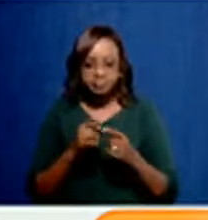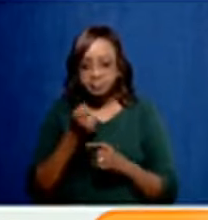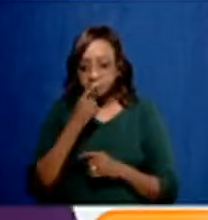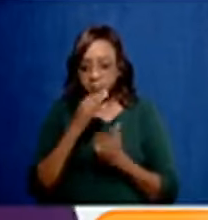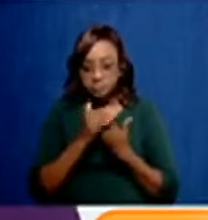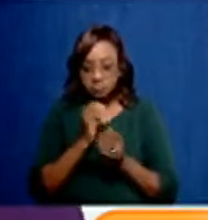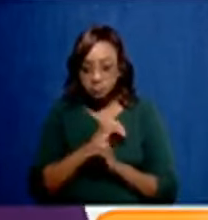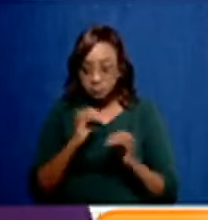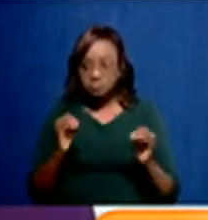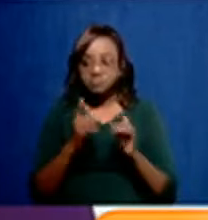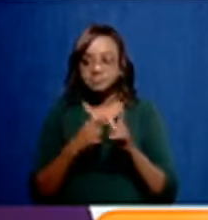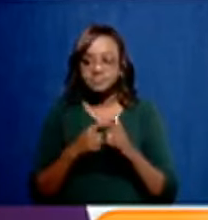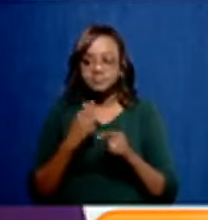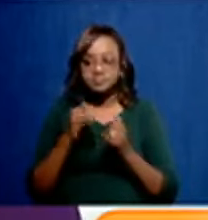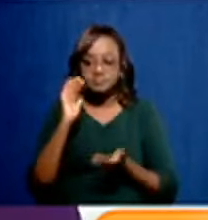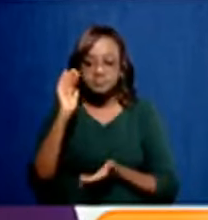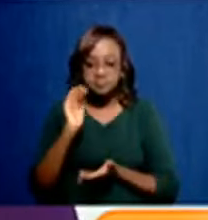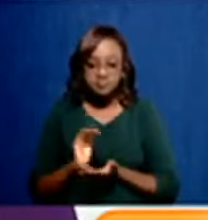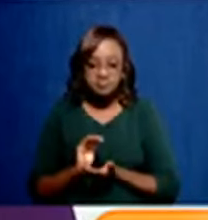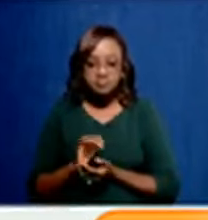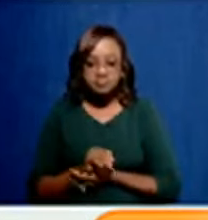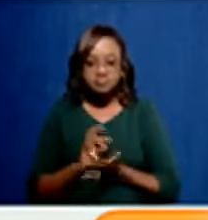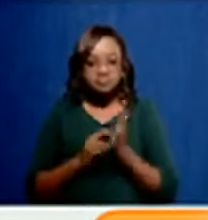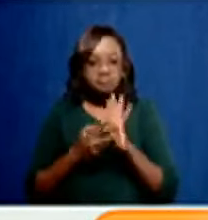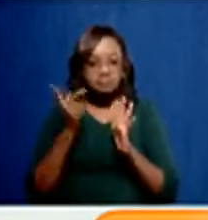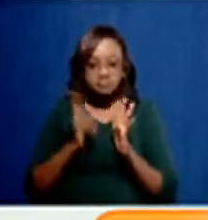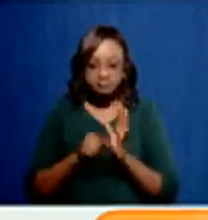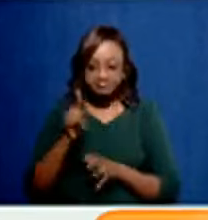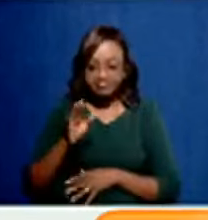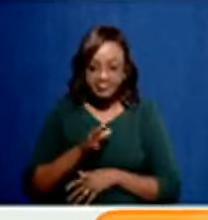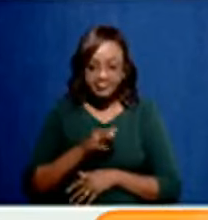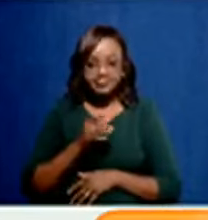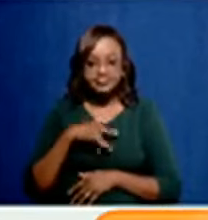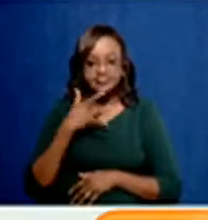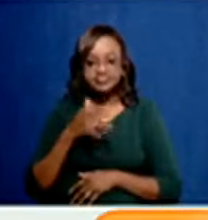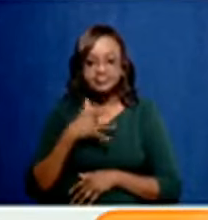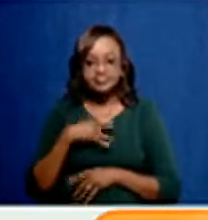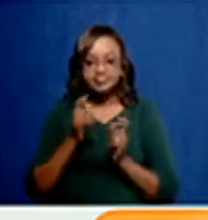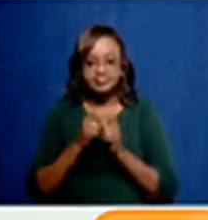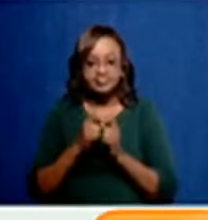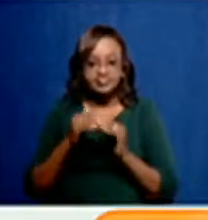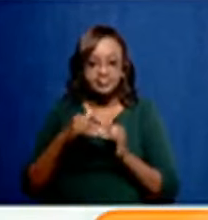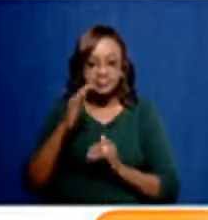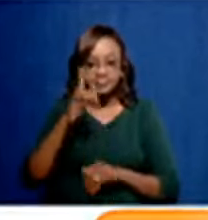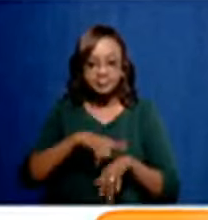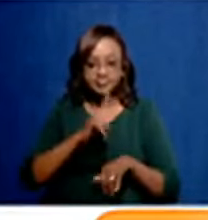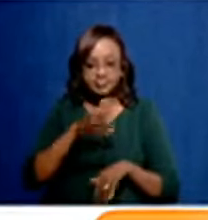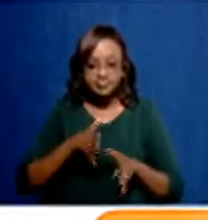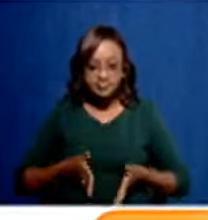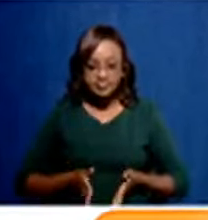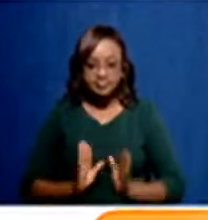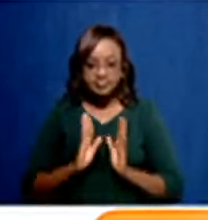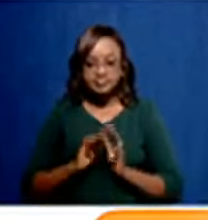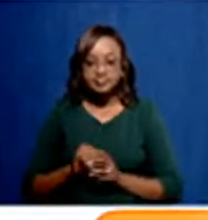kutotibiwa inazidi kushuka, na kwa hivyo mwanamke atakuwa na uchungu mwingi wakati wa mimba.